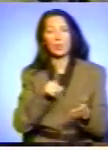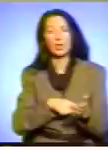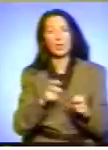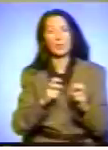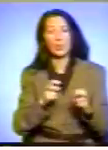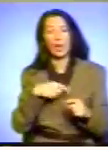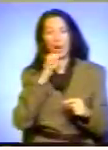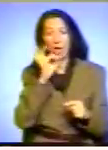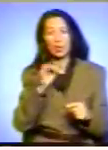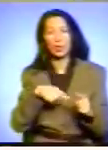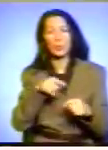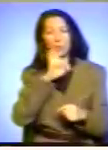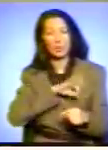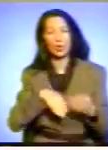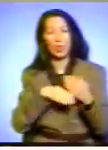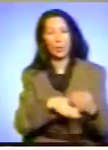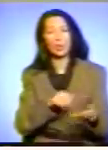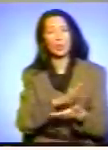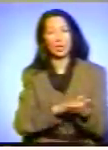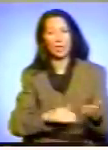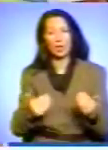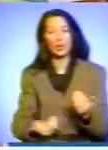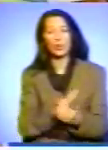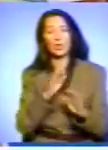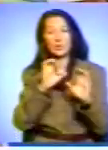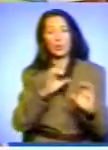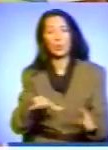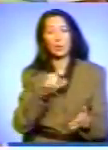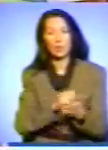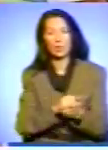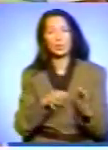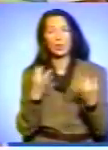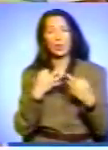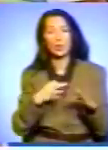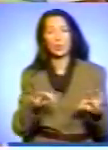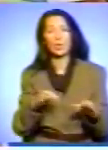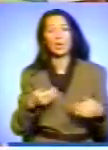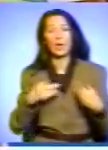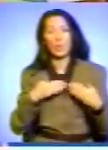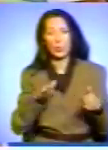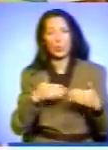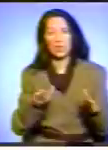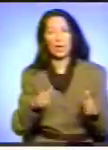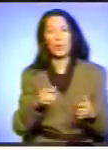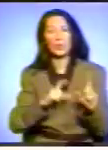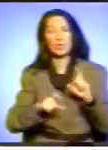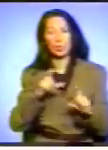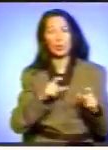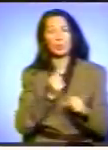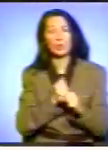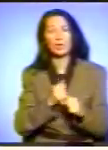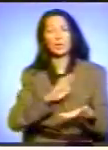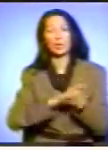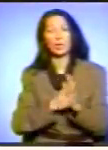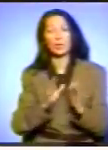бізнесу сприятимуть і надалі. Новий закон про зайнятість дозволить випускникам вишів працювати за контрактом на селі. За це вони отримуватимуть щонайменше